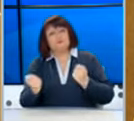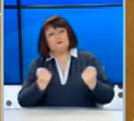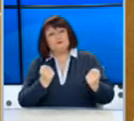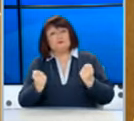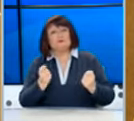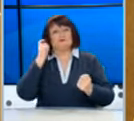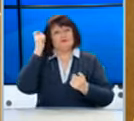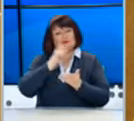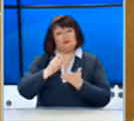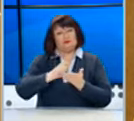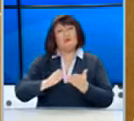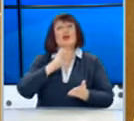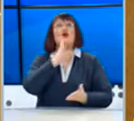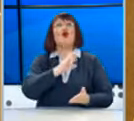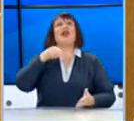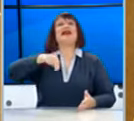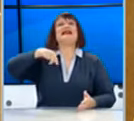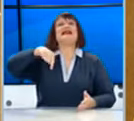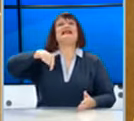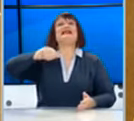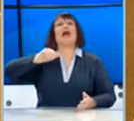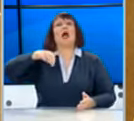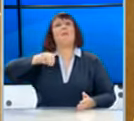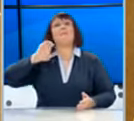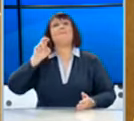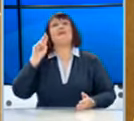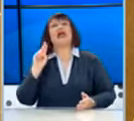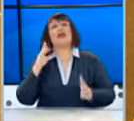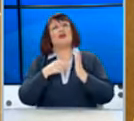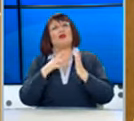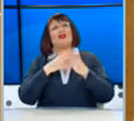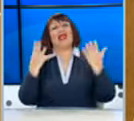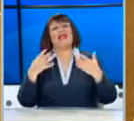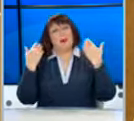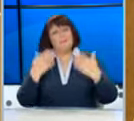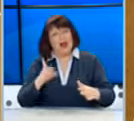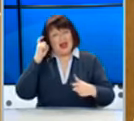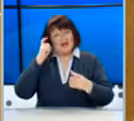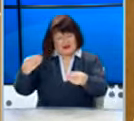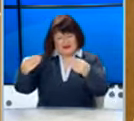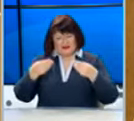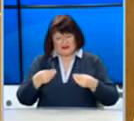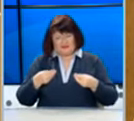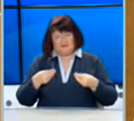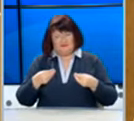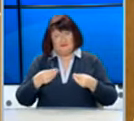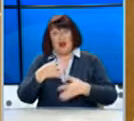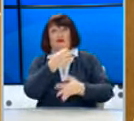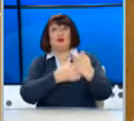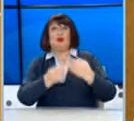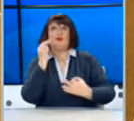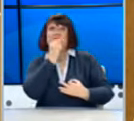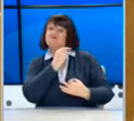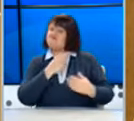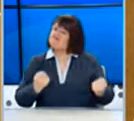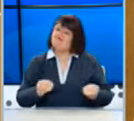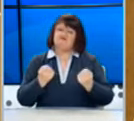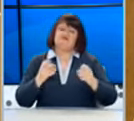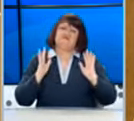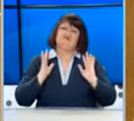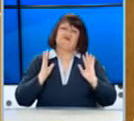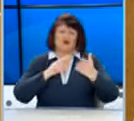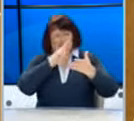πόρισμα Goldhammer που ολοκληρώθηκαν το 2019. Αλλά πολύ φοβάμαι ότι δεν ισχύει αυτό που ισχυρίστηκε ο κύριος Μητσοτάκης,